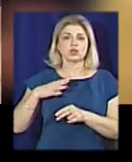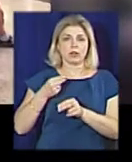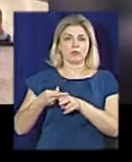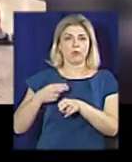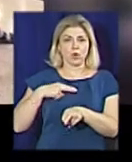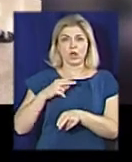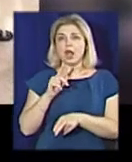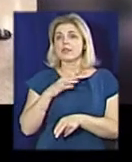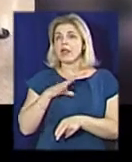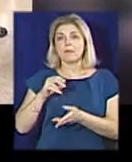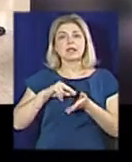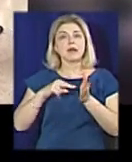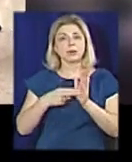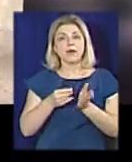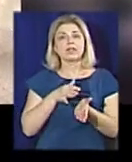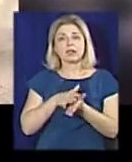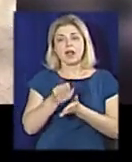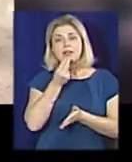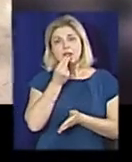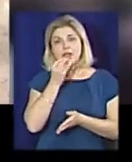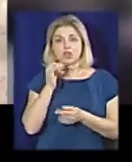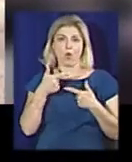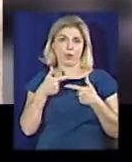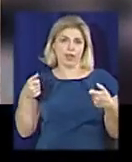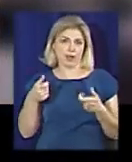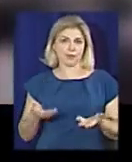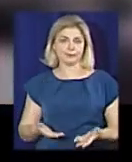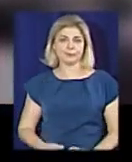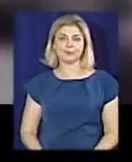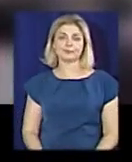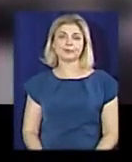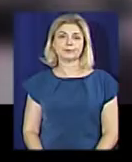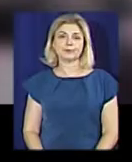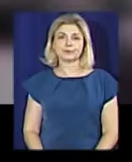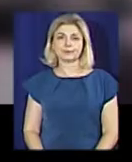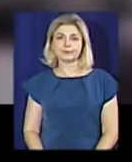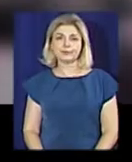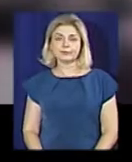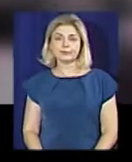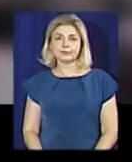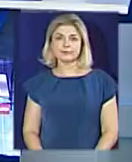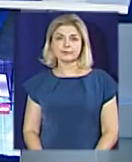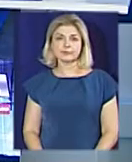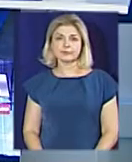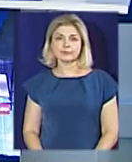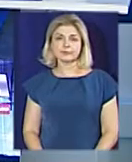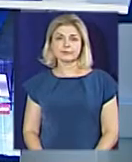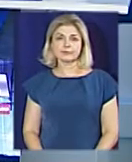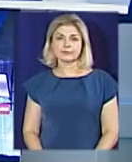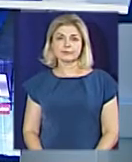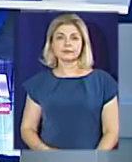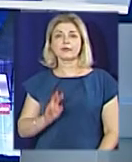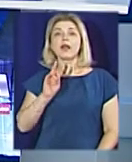на їжу та проживання у готелі. Світлана Кльосова, Юлія Кускова, телевізійні новини Миколаївщини.